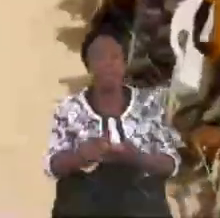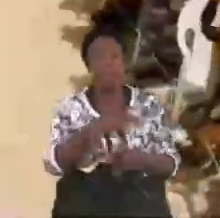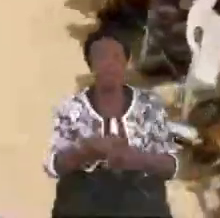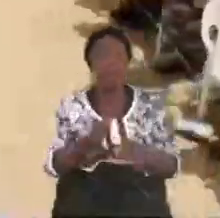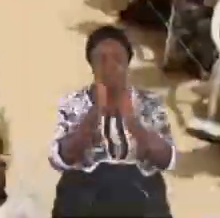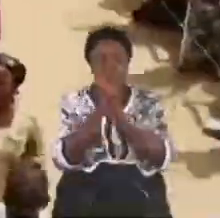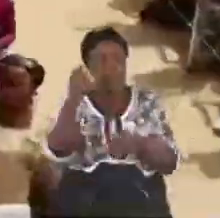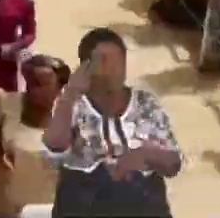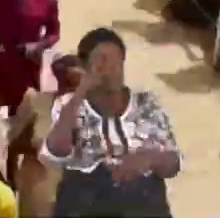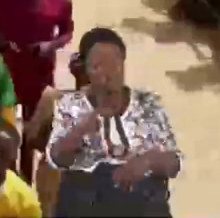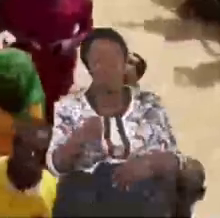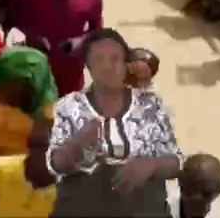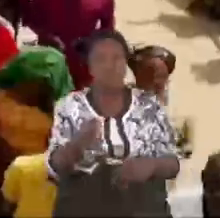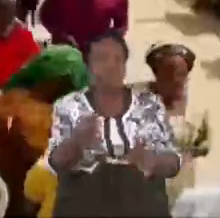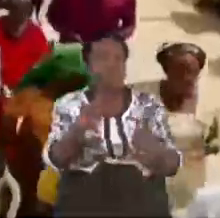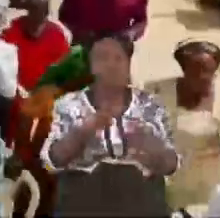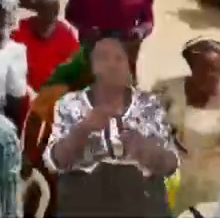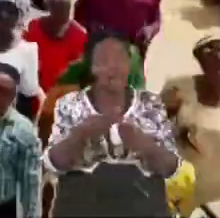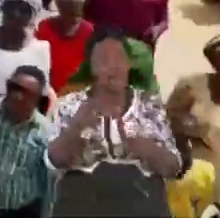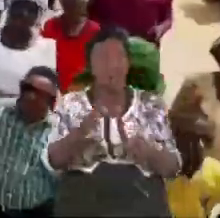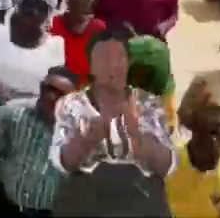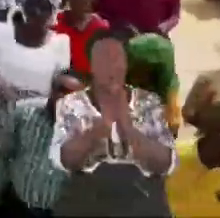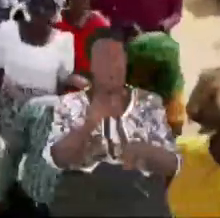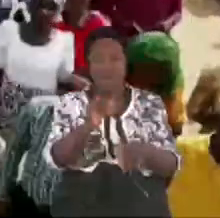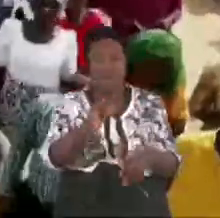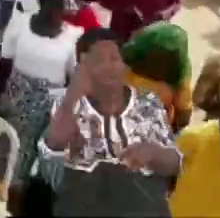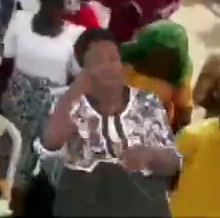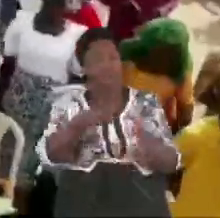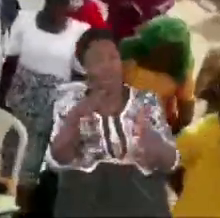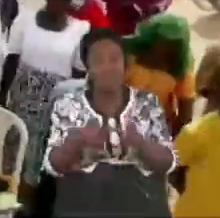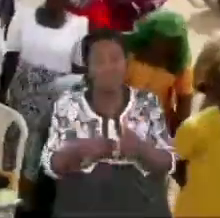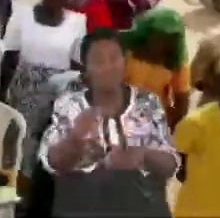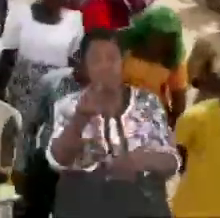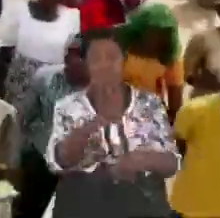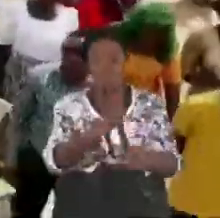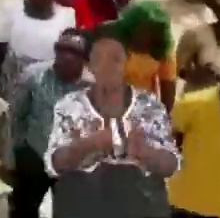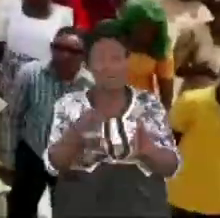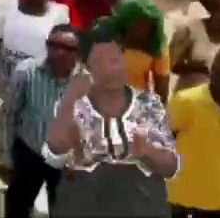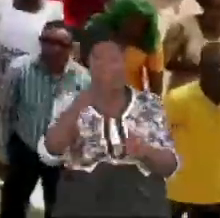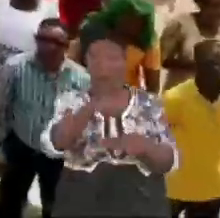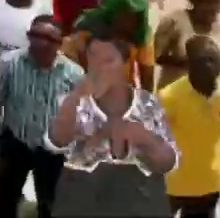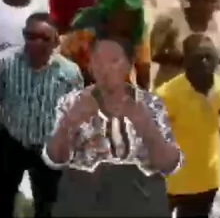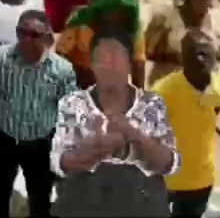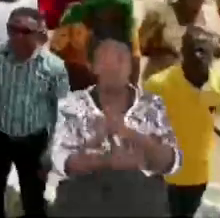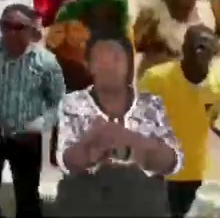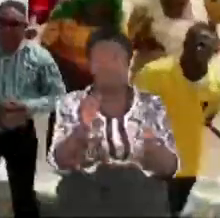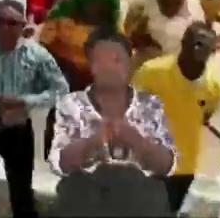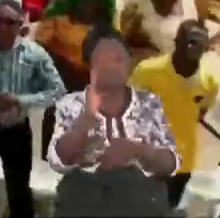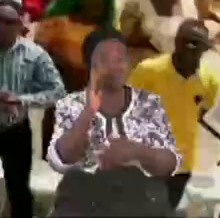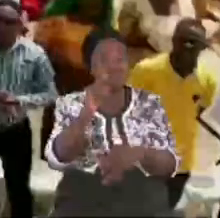il intercède pour toi. Je ne prie pas pour eux seulement, mais pour tous ceux qui